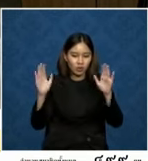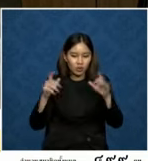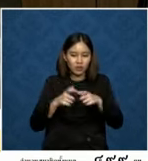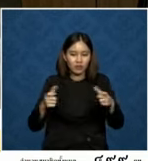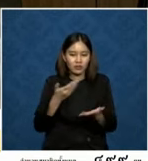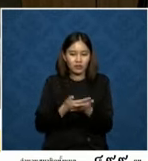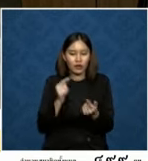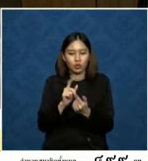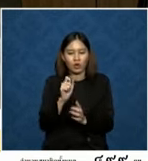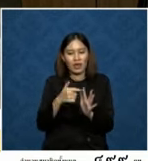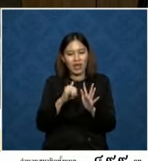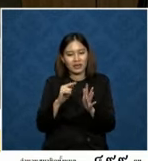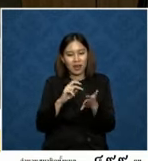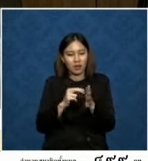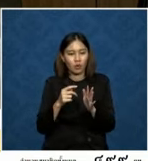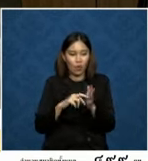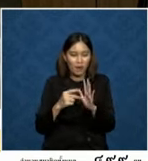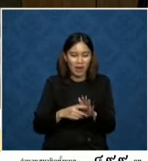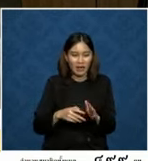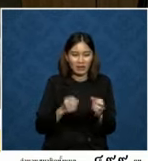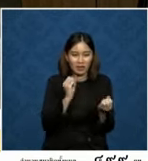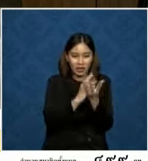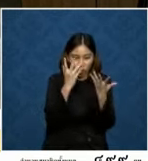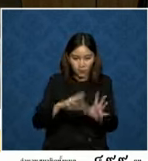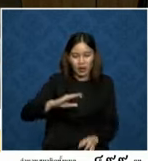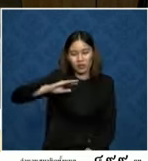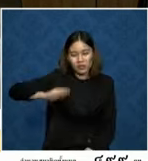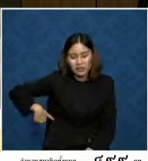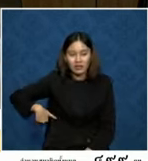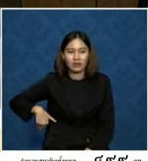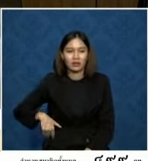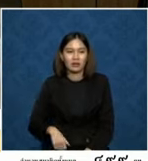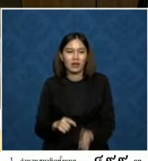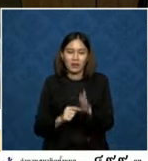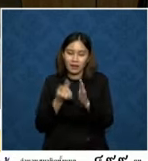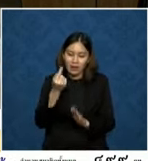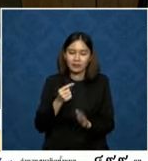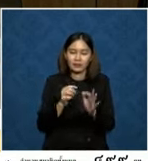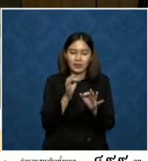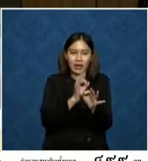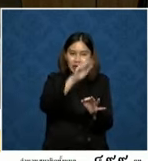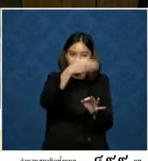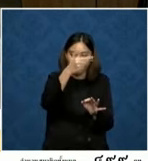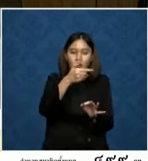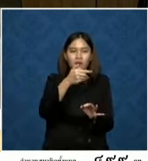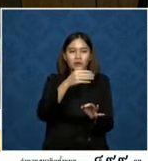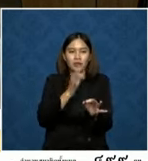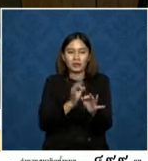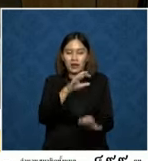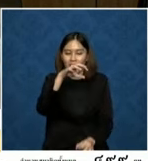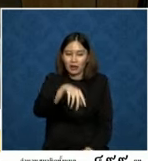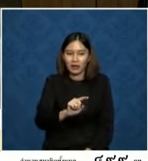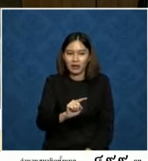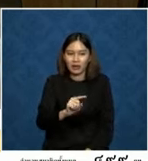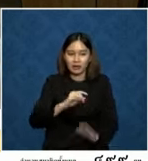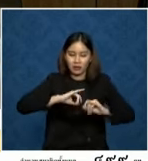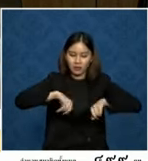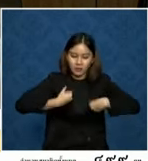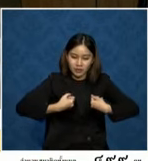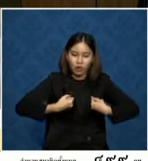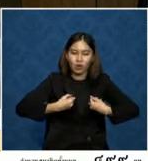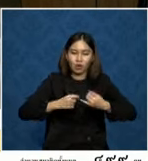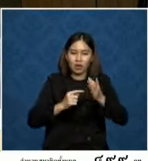ป็นการทำที่ปลายเหตุนะครับแต่ต้นเหตุคือต้องร่วมที่ระบบธนาคารถามว่าธนาคารซึ่งเป็นเจ้าของ